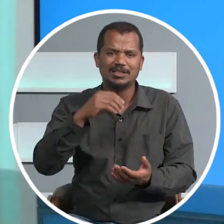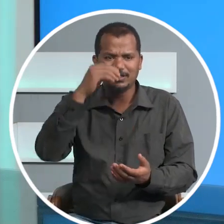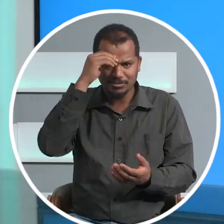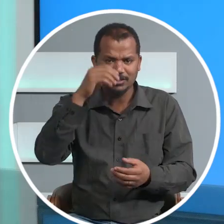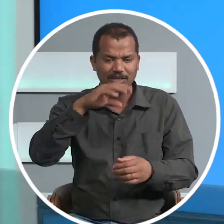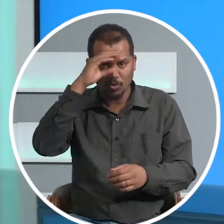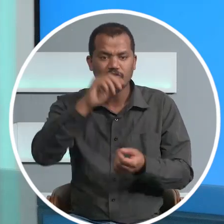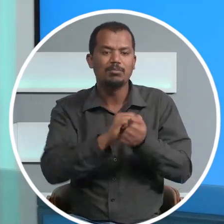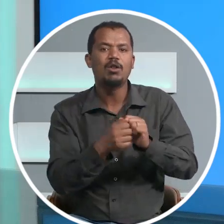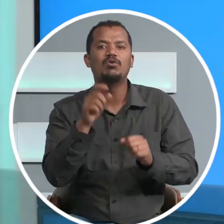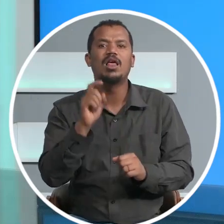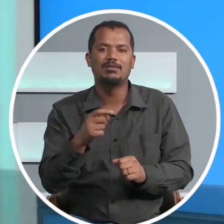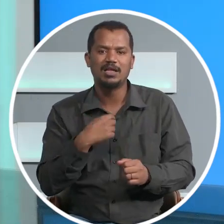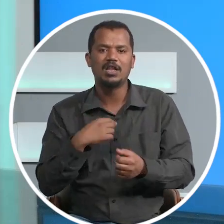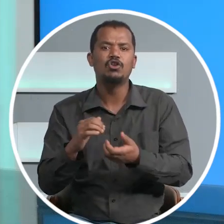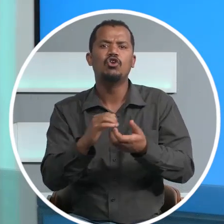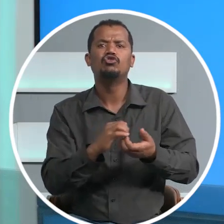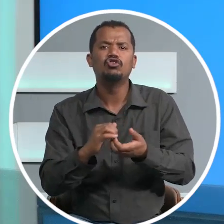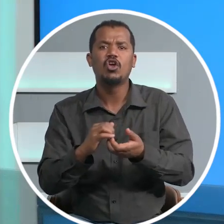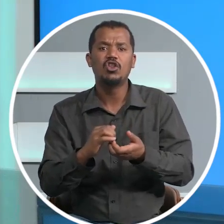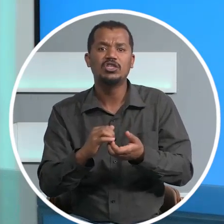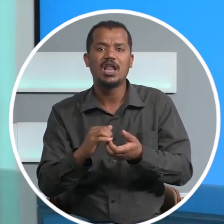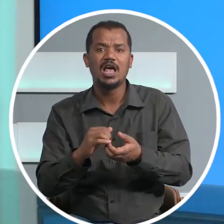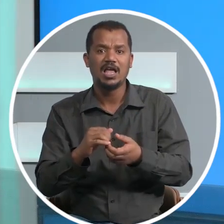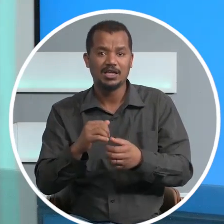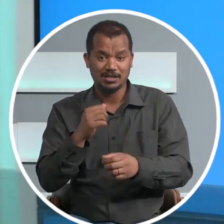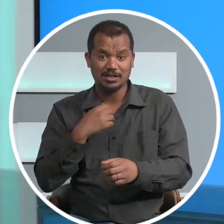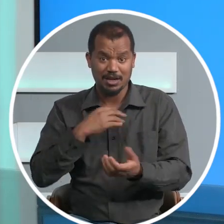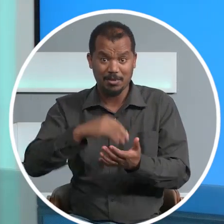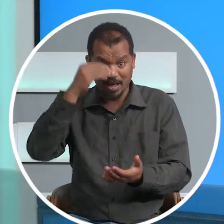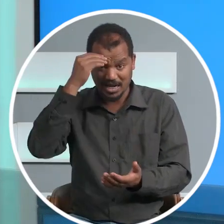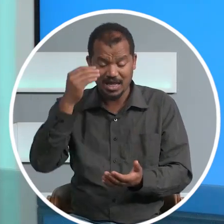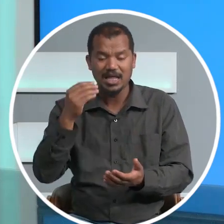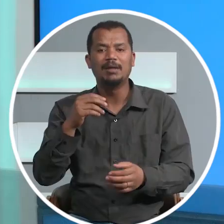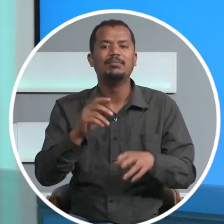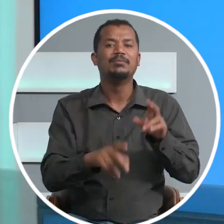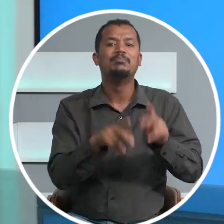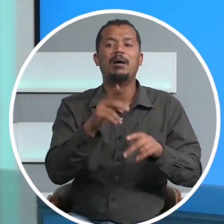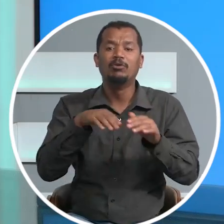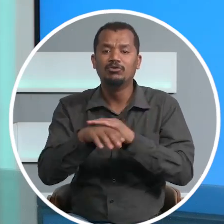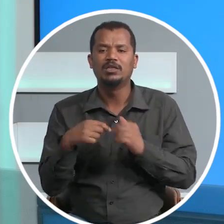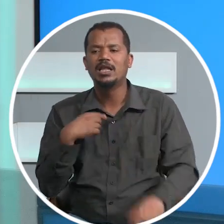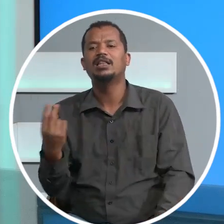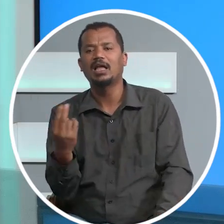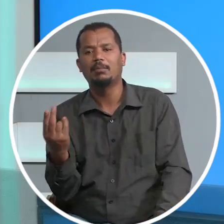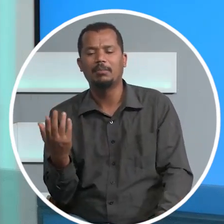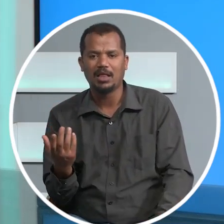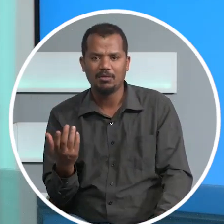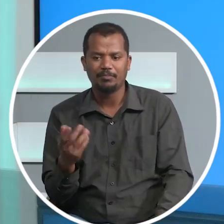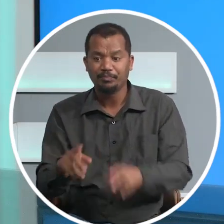ትምህርት ሰዎችን መለወጥ አለበት። እኔ እንግዲህ ሶሲዮሎጂ እና ሶሻል ወርክ መማሬ ያ ማህበረሰብ ውስጥ